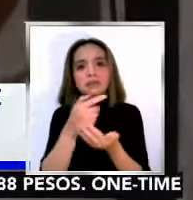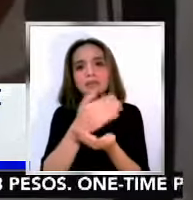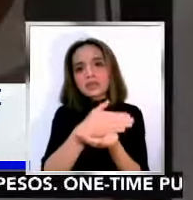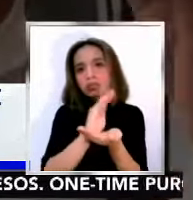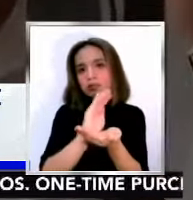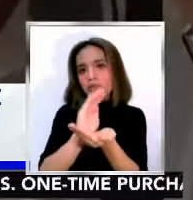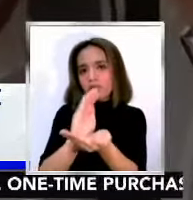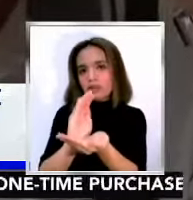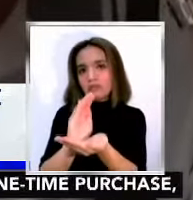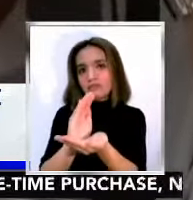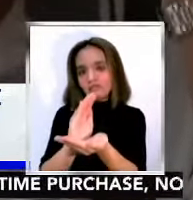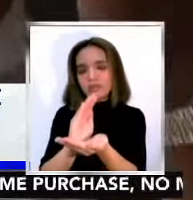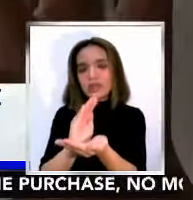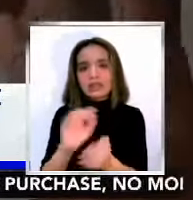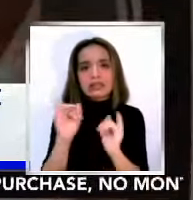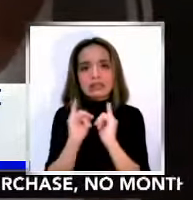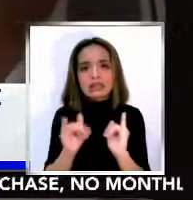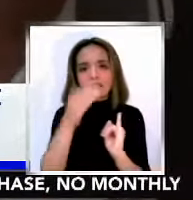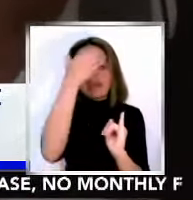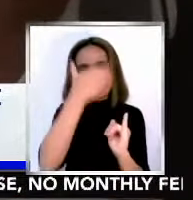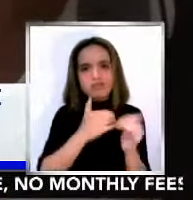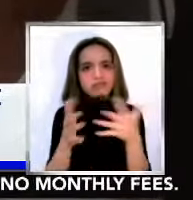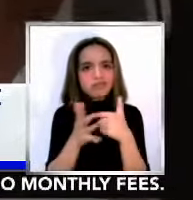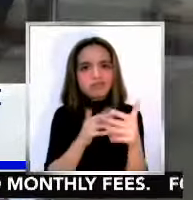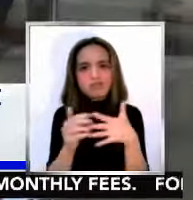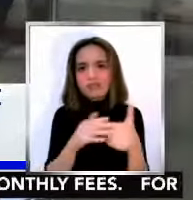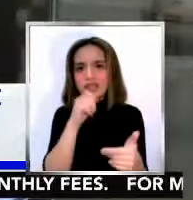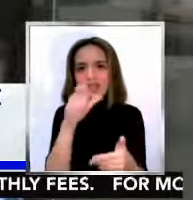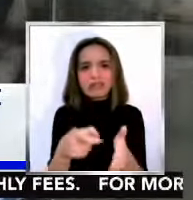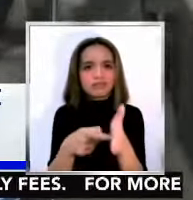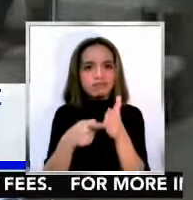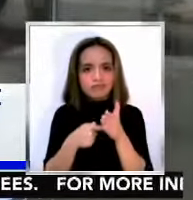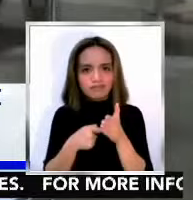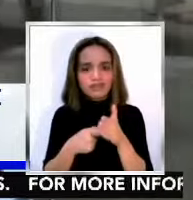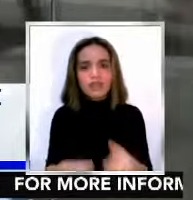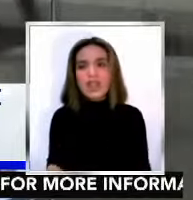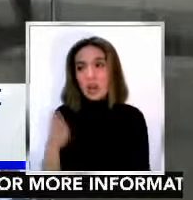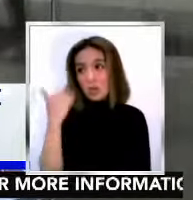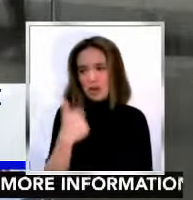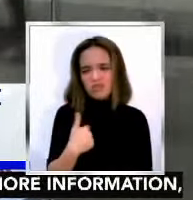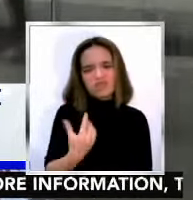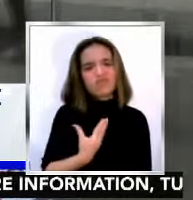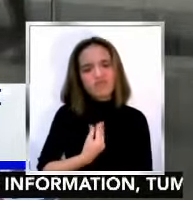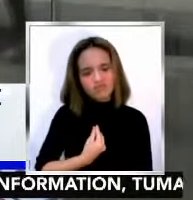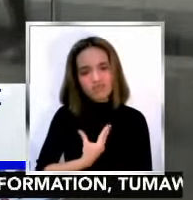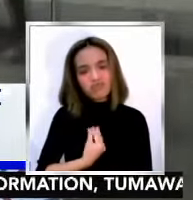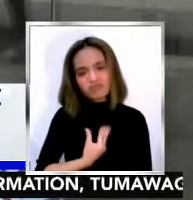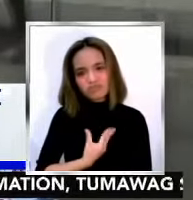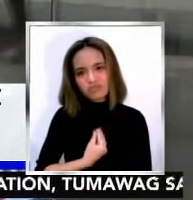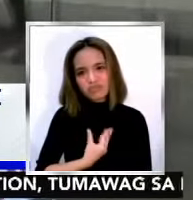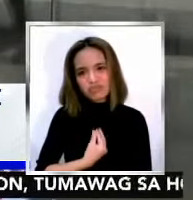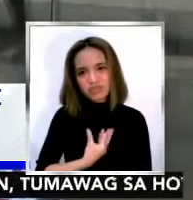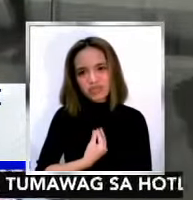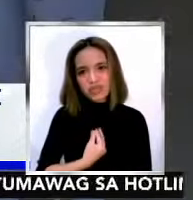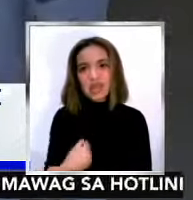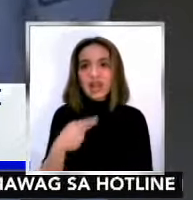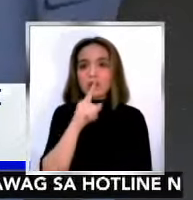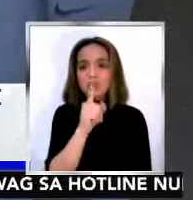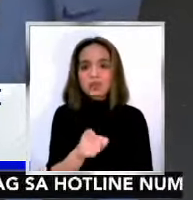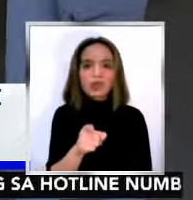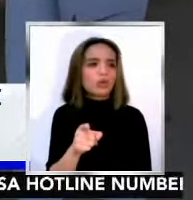magsusot pa rin daw ng face shields kahit di na mandatory. Kasi natatakot talaga pa rin ako. Kasi masakit